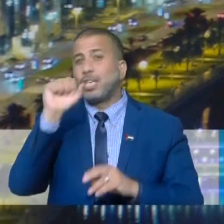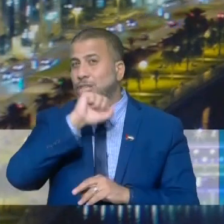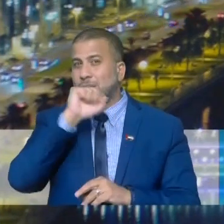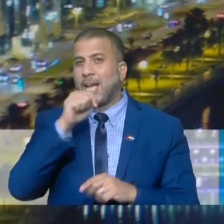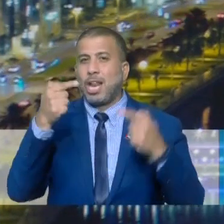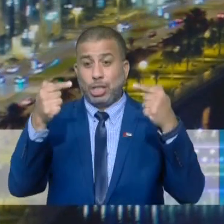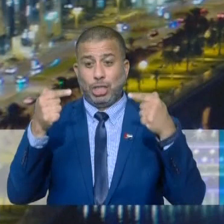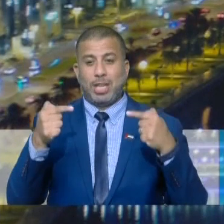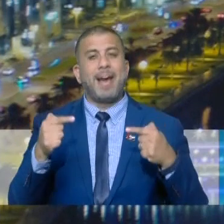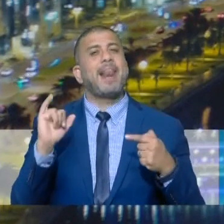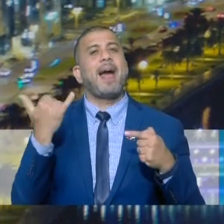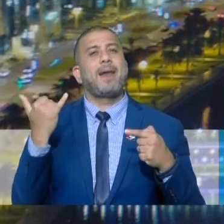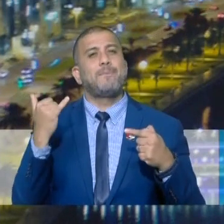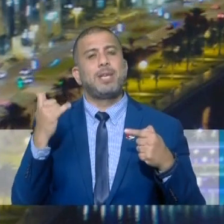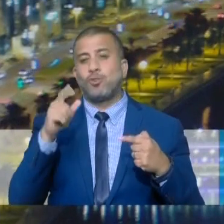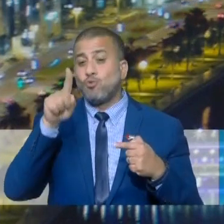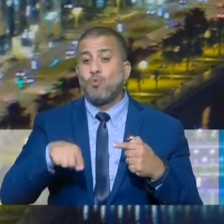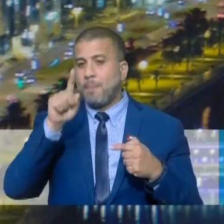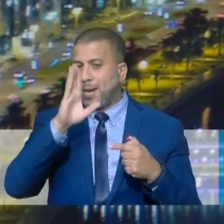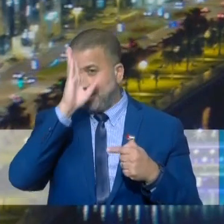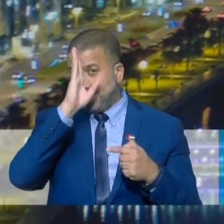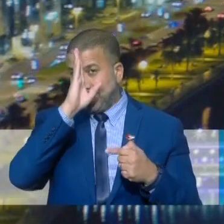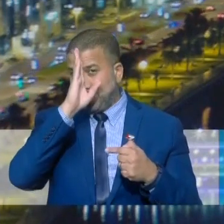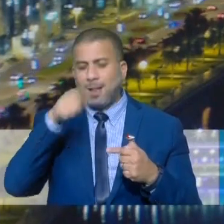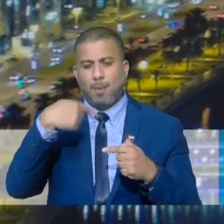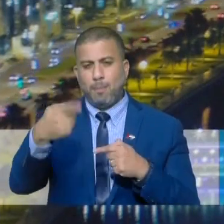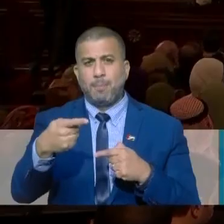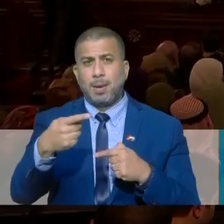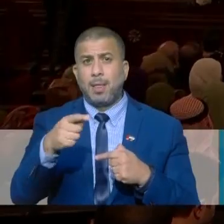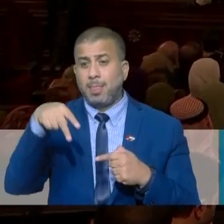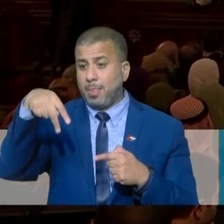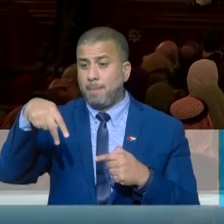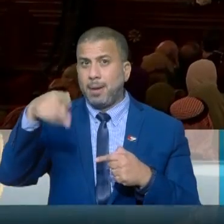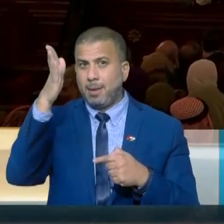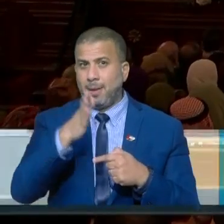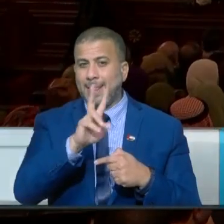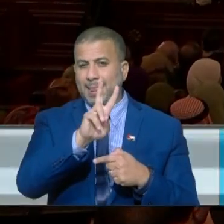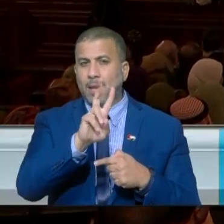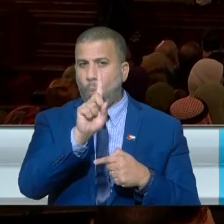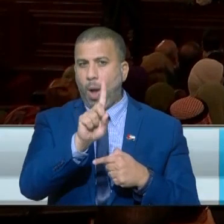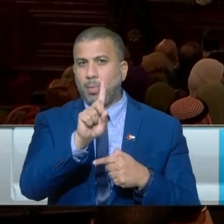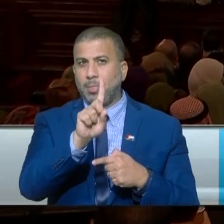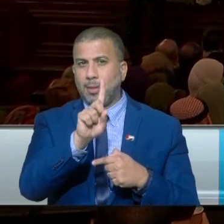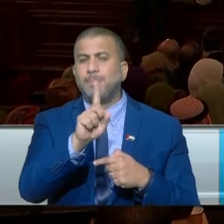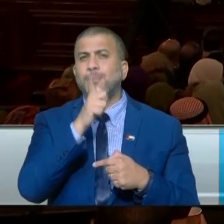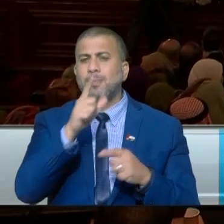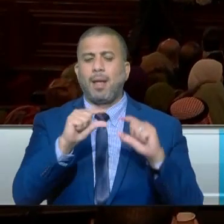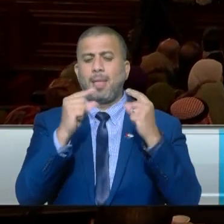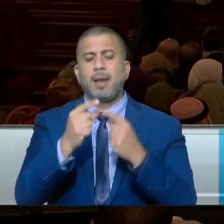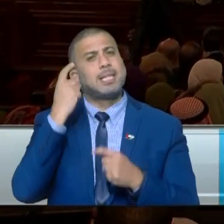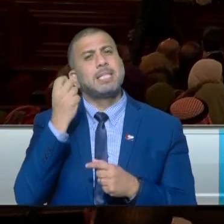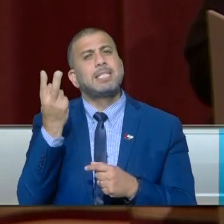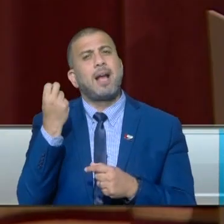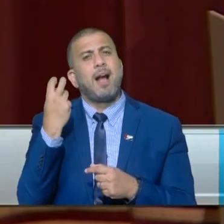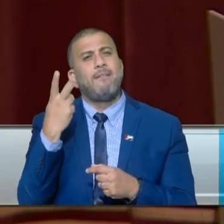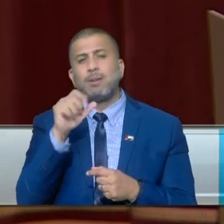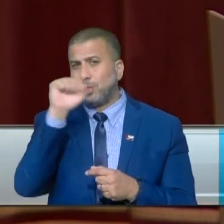مهرجان الشارقه للشعر العربي يوم الاثنين المقبل الموافق الثامن من يناير الجاري وتنظمه دائره الثقافه في